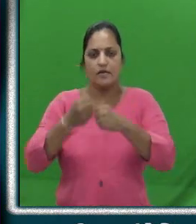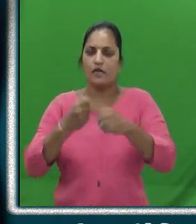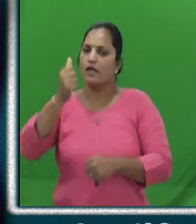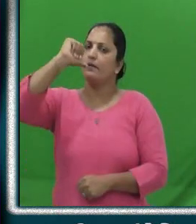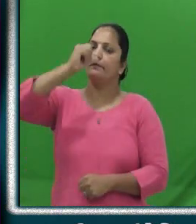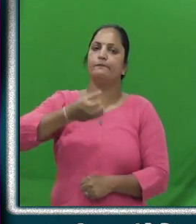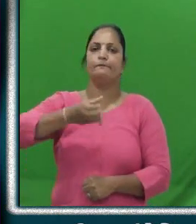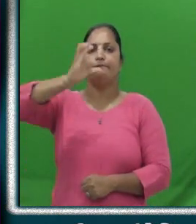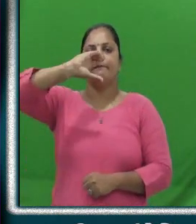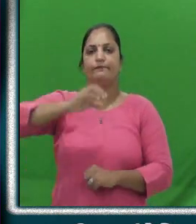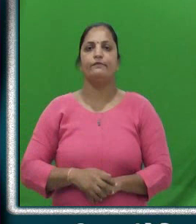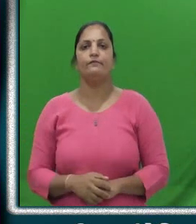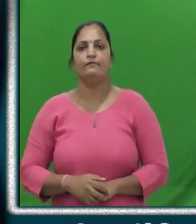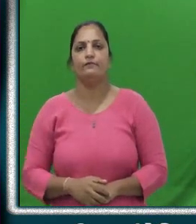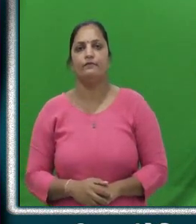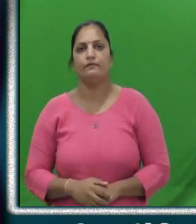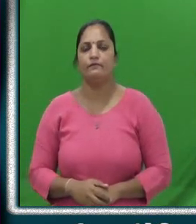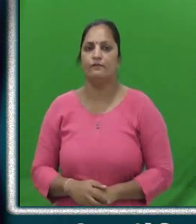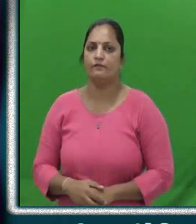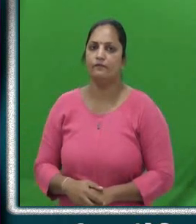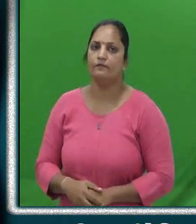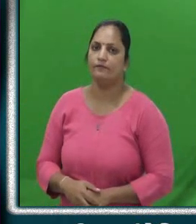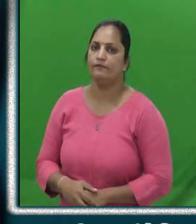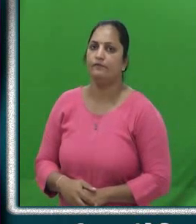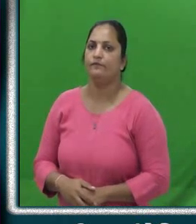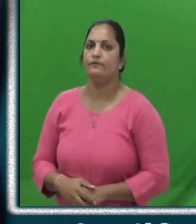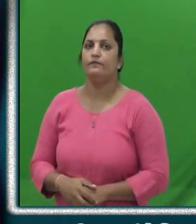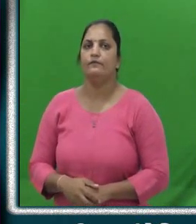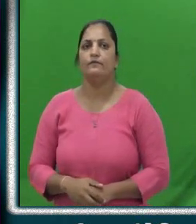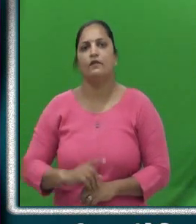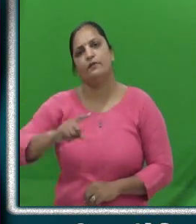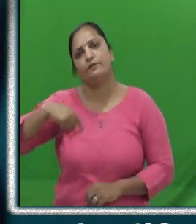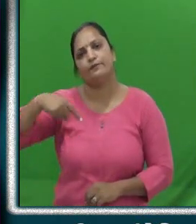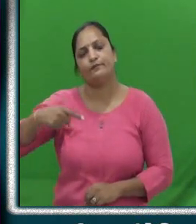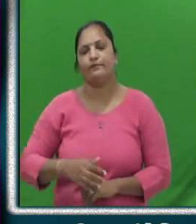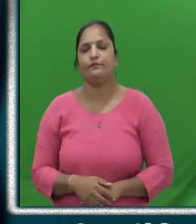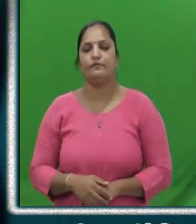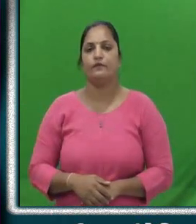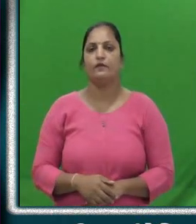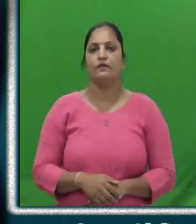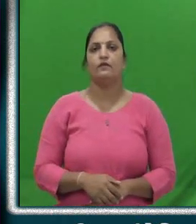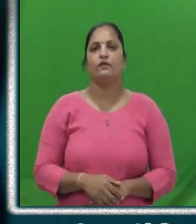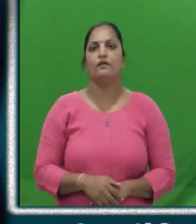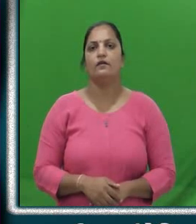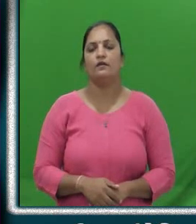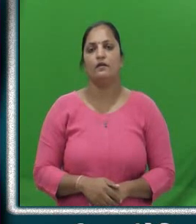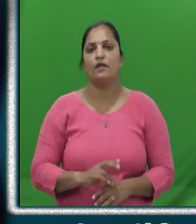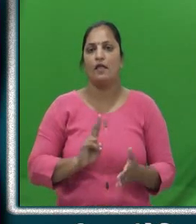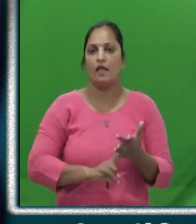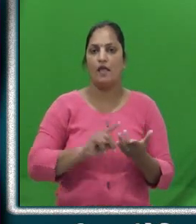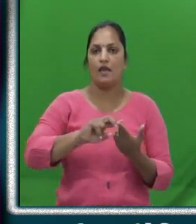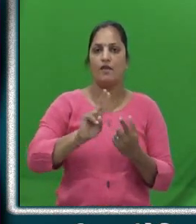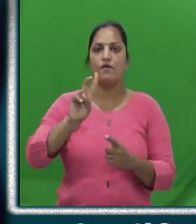આ શું બતાવું છું? તો એડવર્બ્સ ઓફ ફ્રીક્વન્સી બતાવો, વારંવારતા દર્શાવો. ઓલવેઝ એટલે